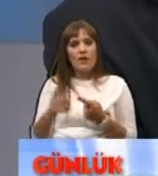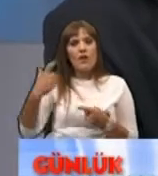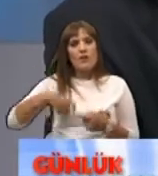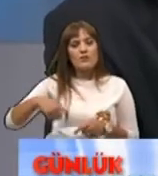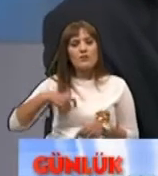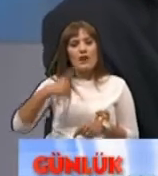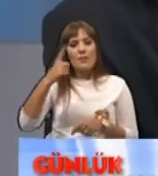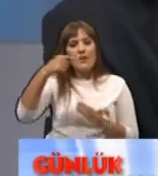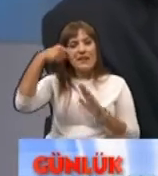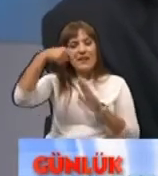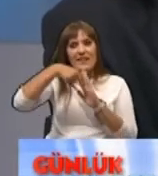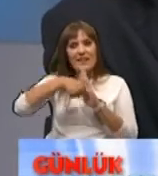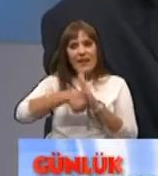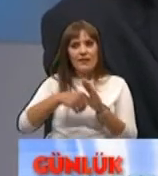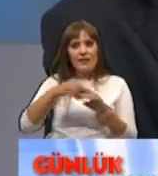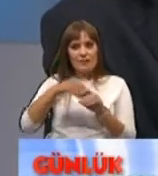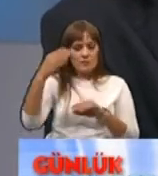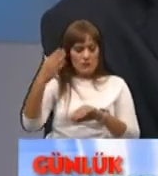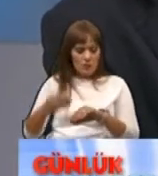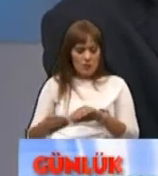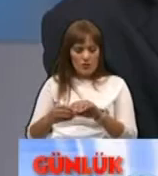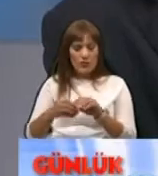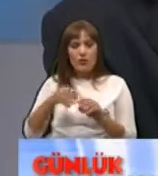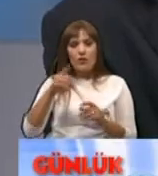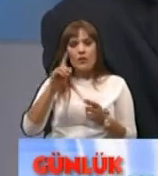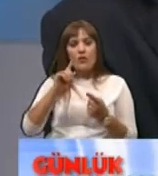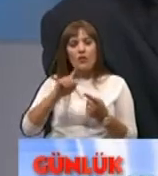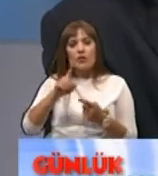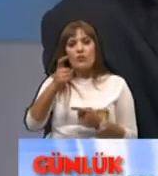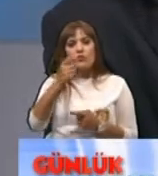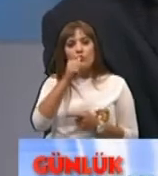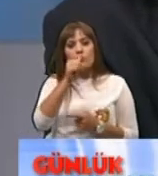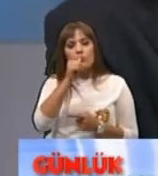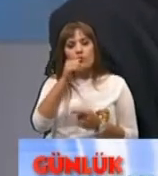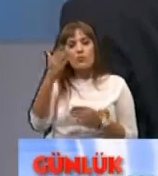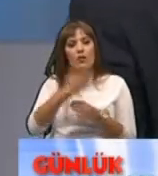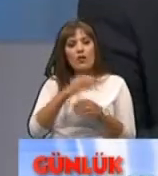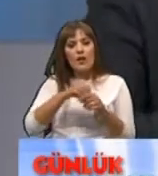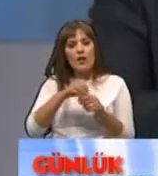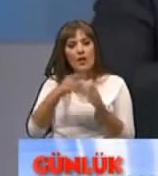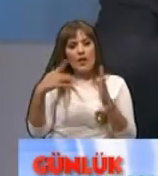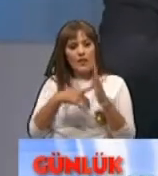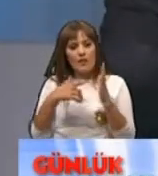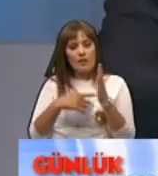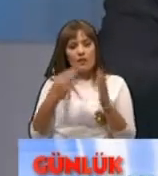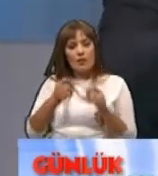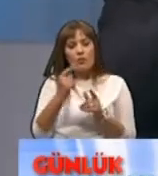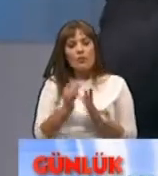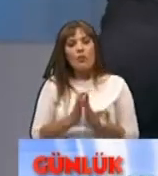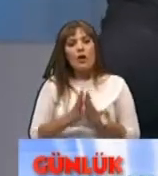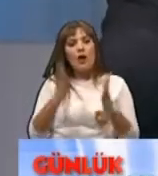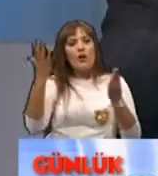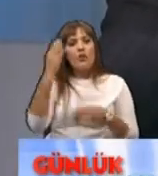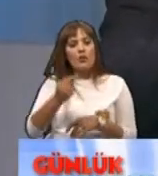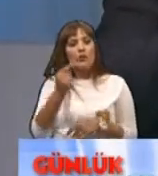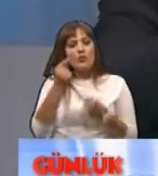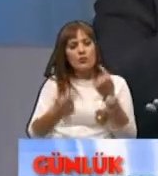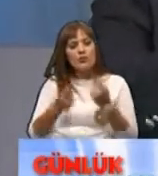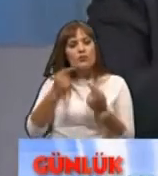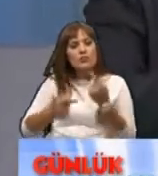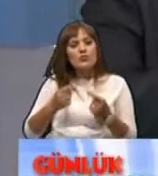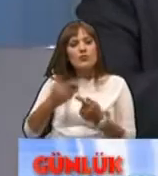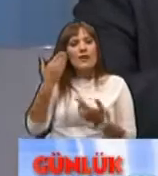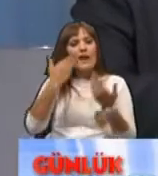bir derinliğe kadar iner. Su moleküllerini hedef alıyor ve orayı buharlaştırarak küçük küçük